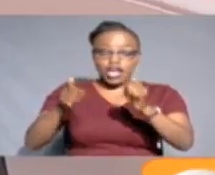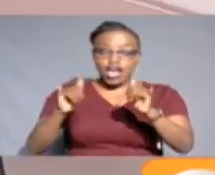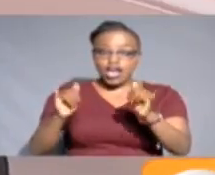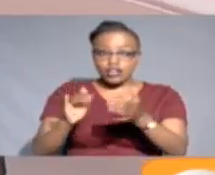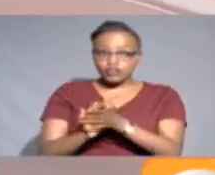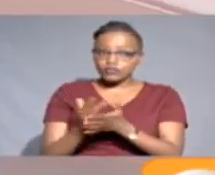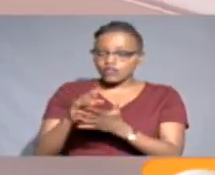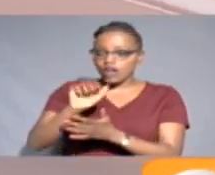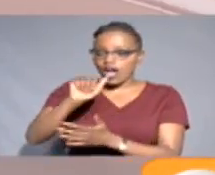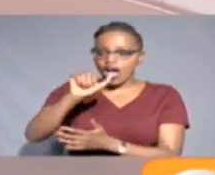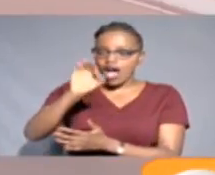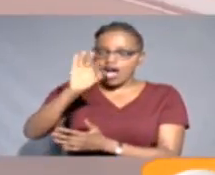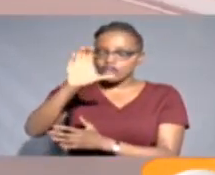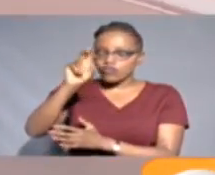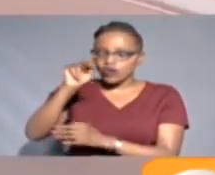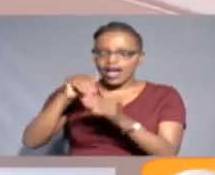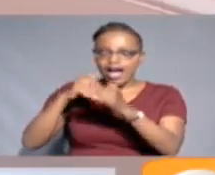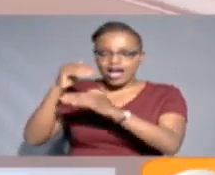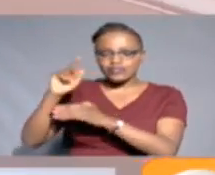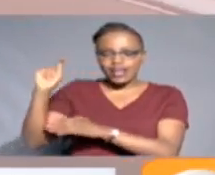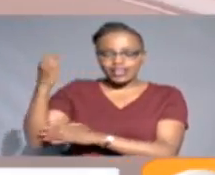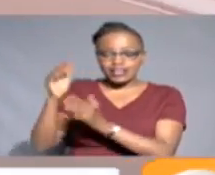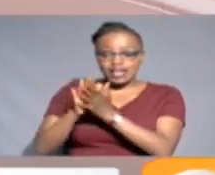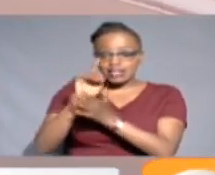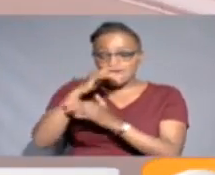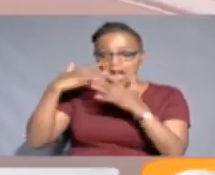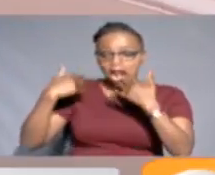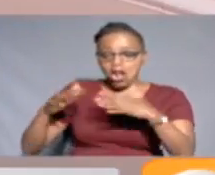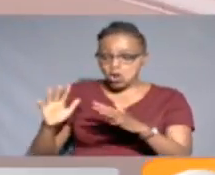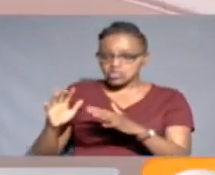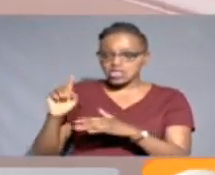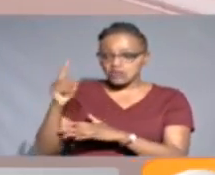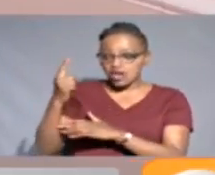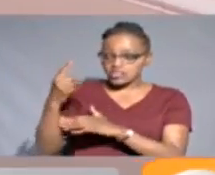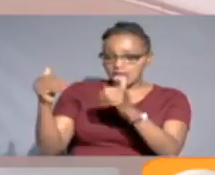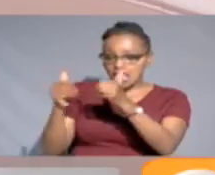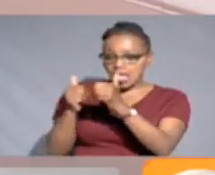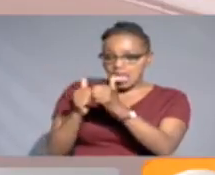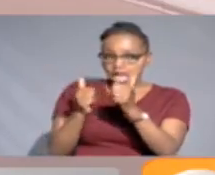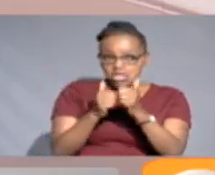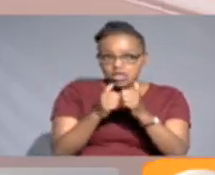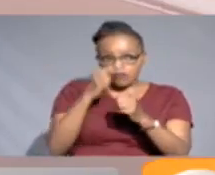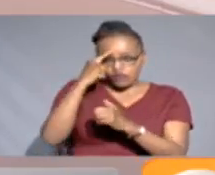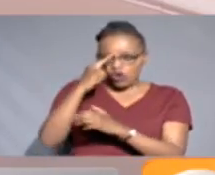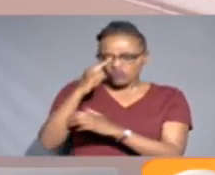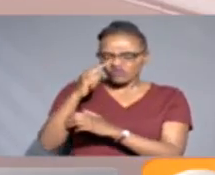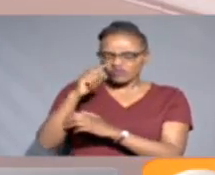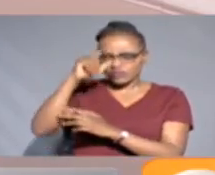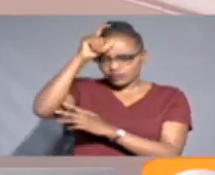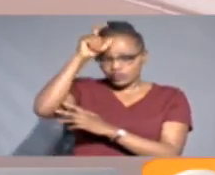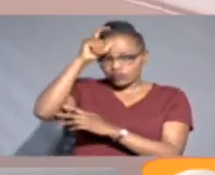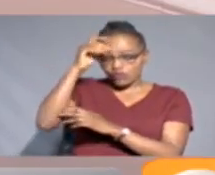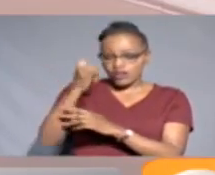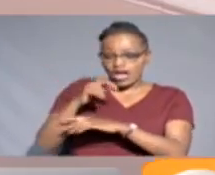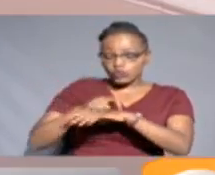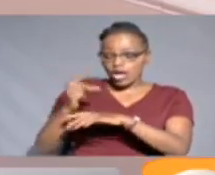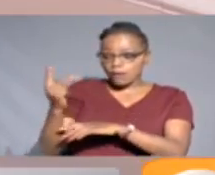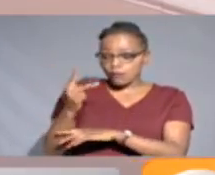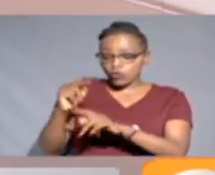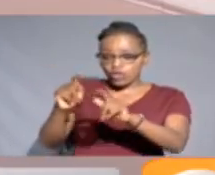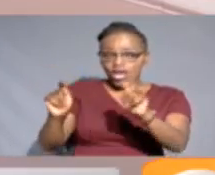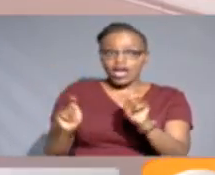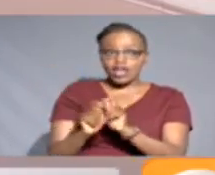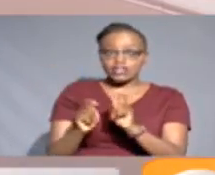kandanda ya AFCON baada ya Kenya na Tanzania kupoteza mechi za kwanza katika mashindano hayo ya bara Afrika nchini Misri. Sasa ni wakati wa timu hizo